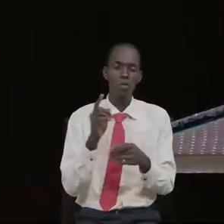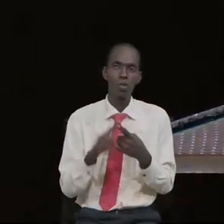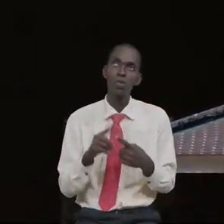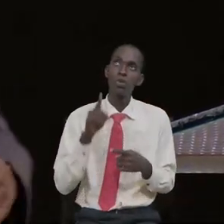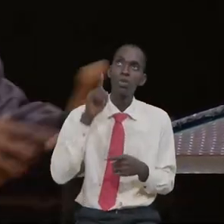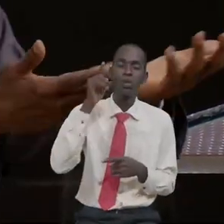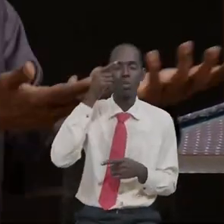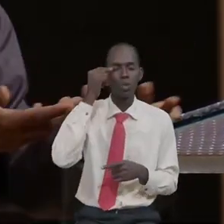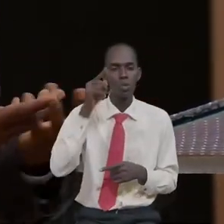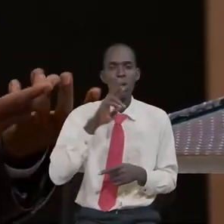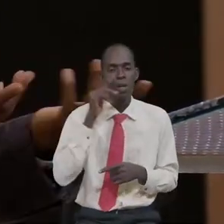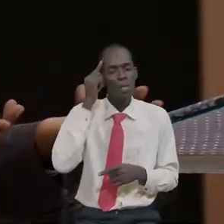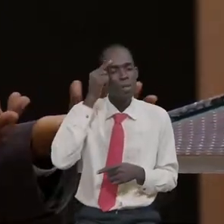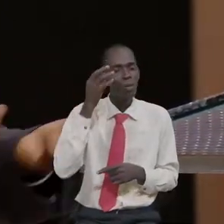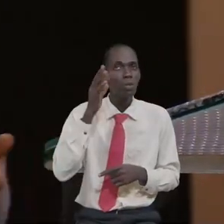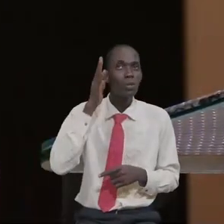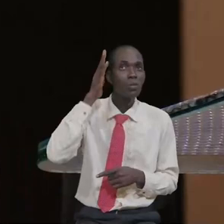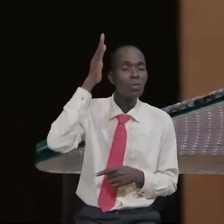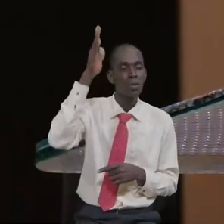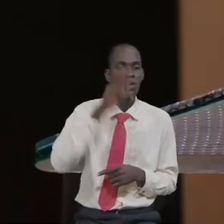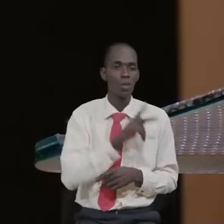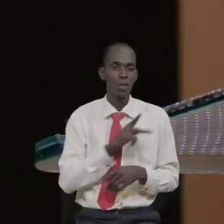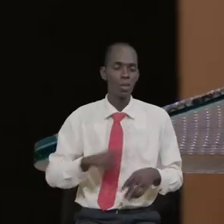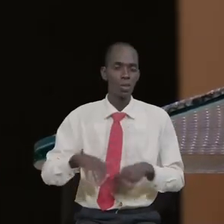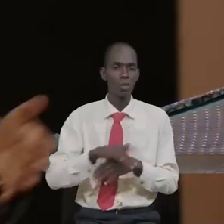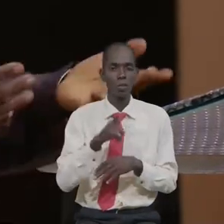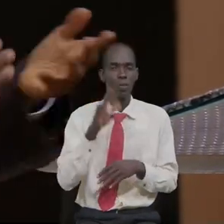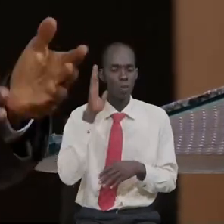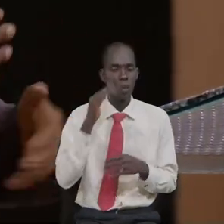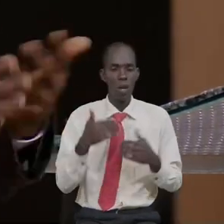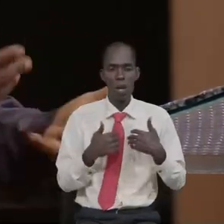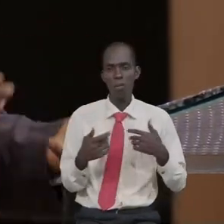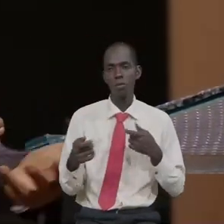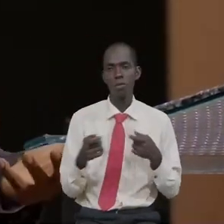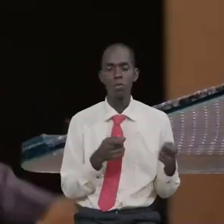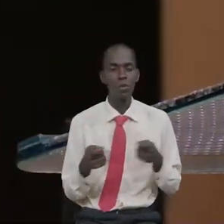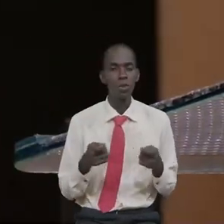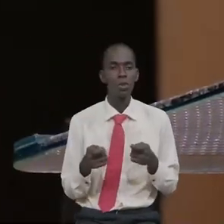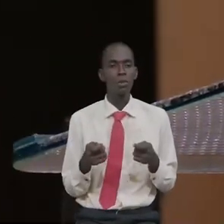futur. Tu auras la domination aussi avec le Seigneur Jésus-Christ. Tous